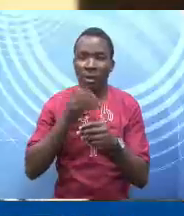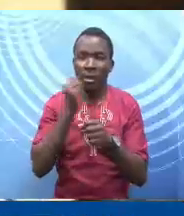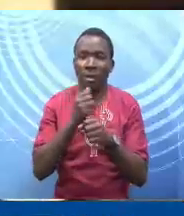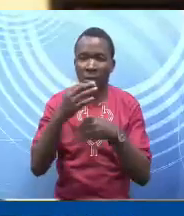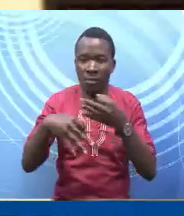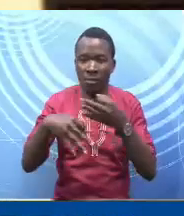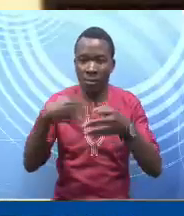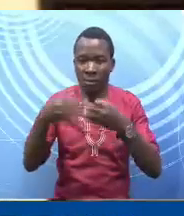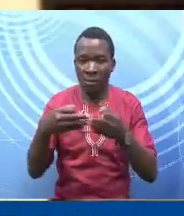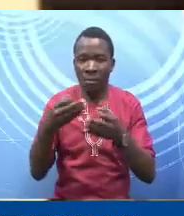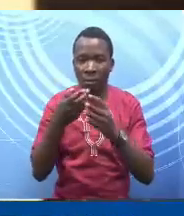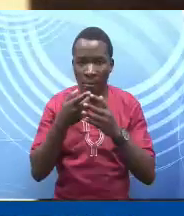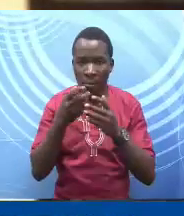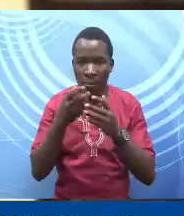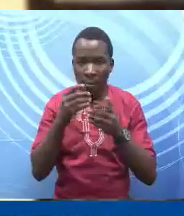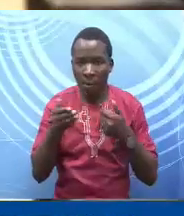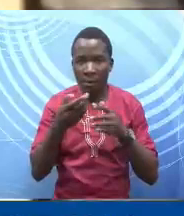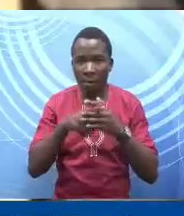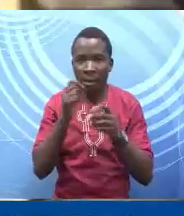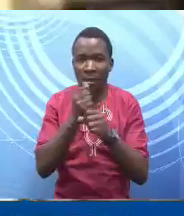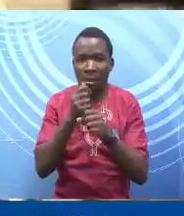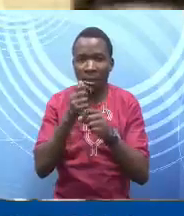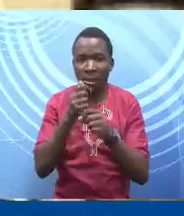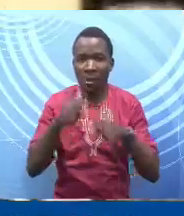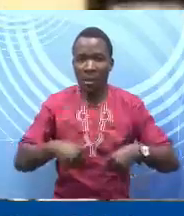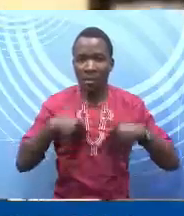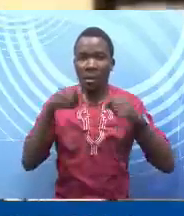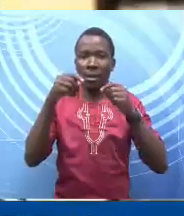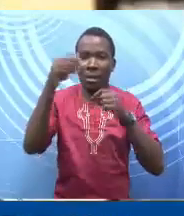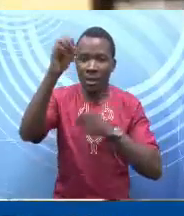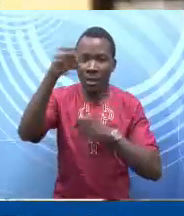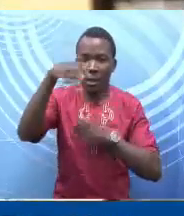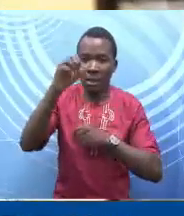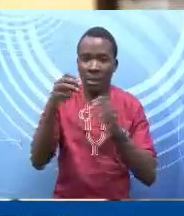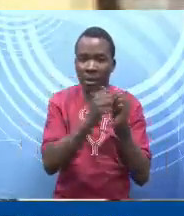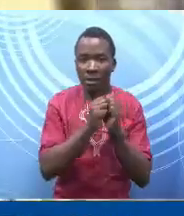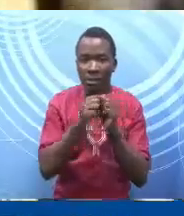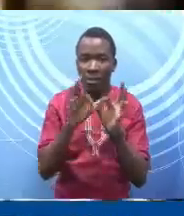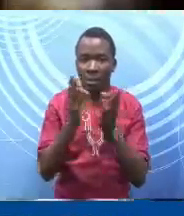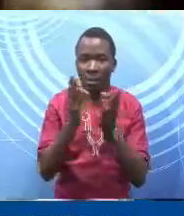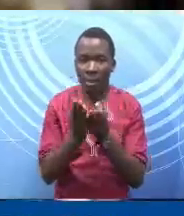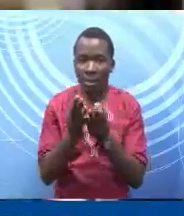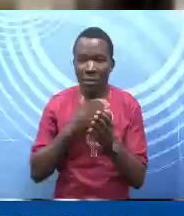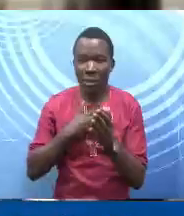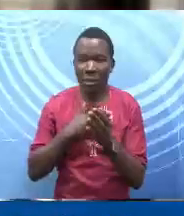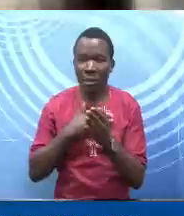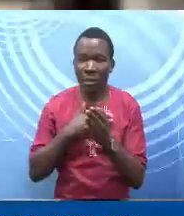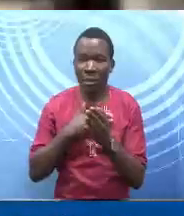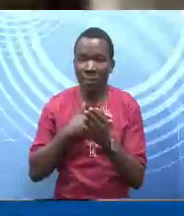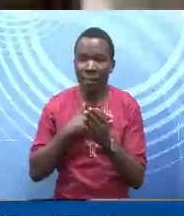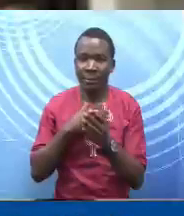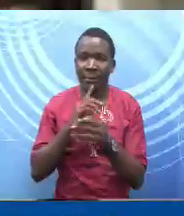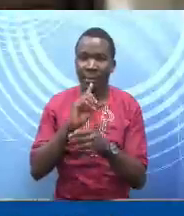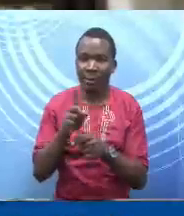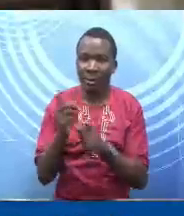yuko ntangira akazi nari ntuye i Kigali n'umuryango wanjye, antegeka ko naza ku Ntenyo. Narakoze